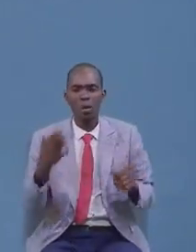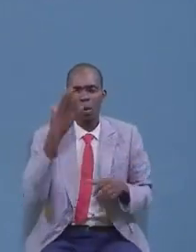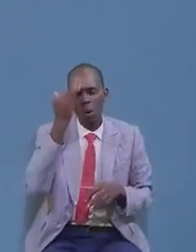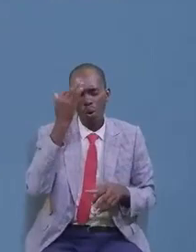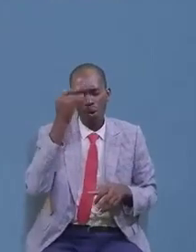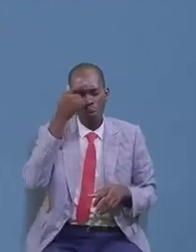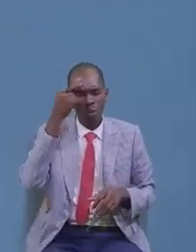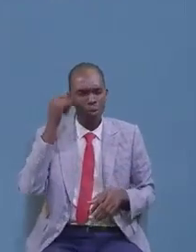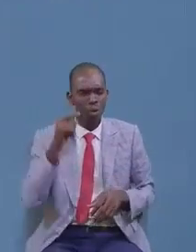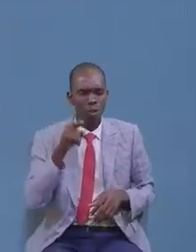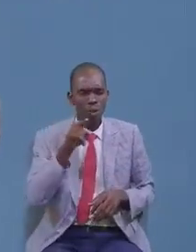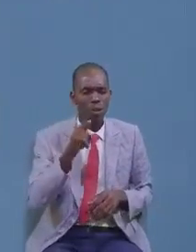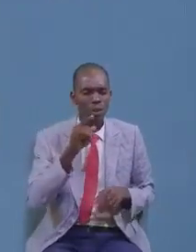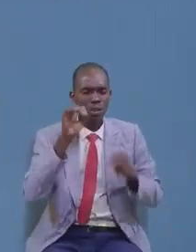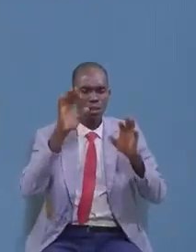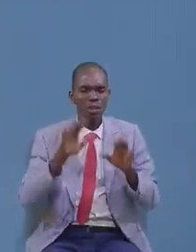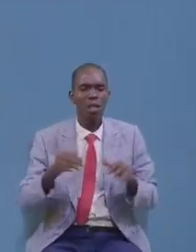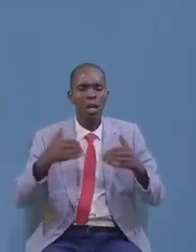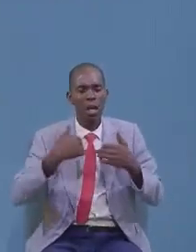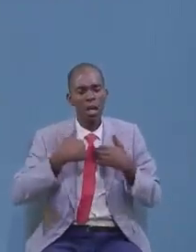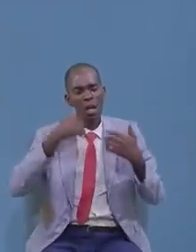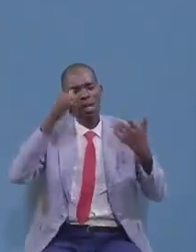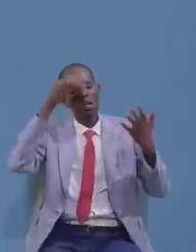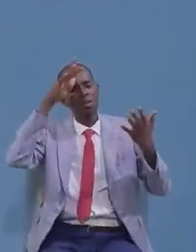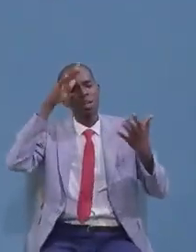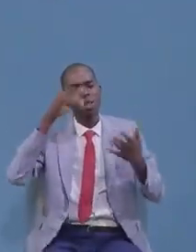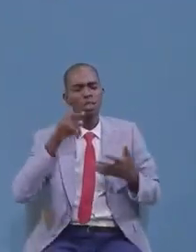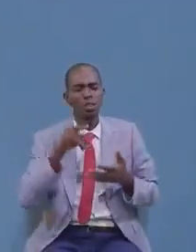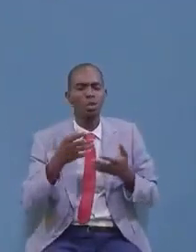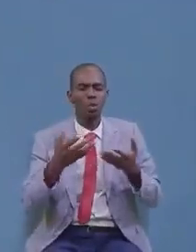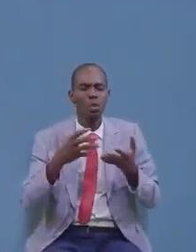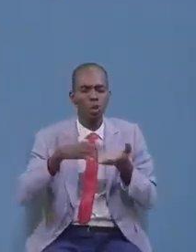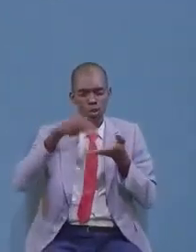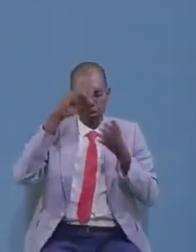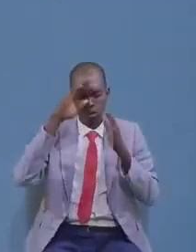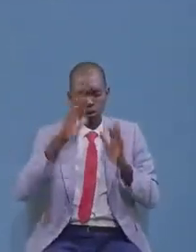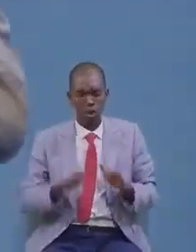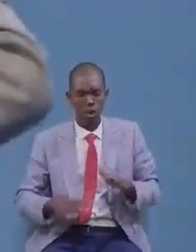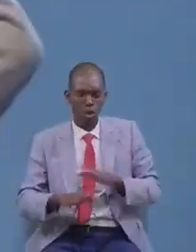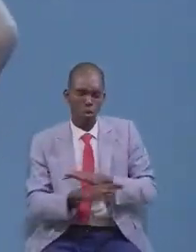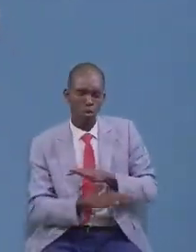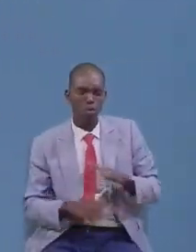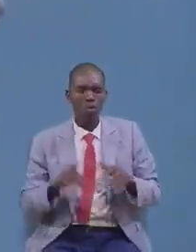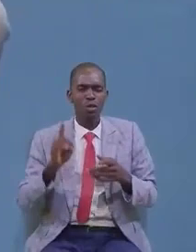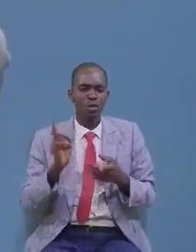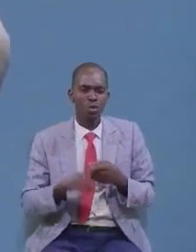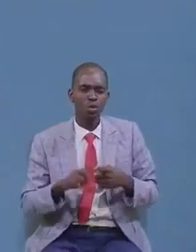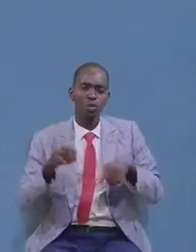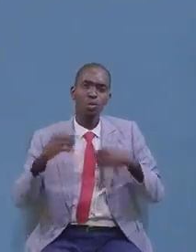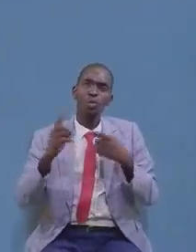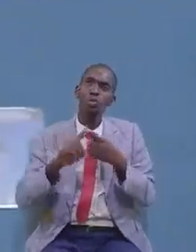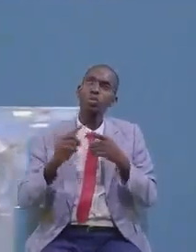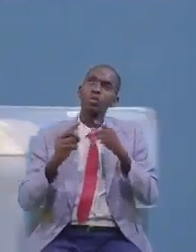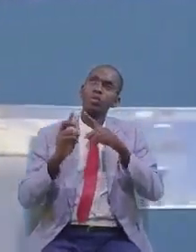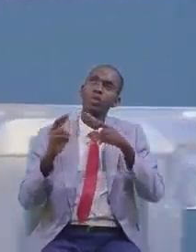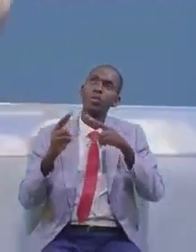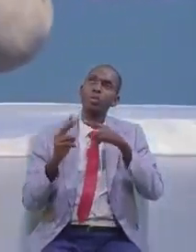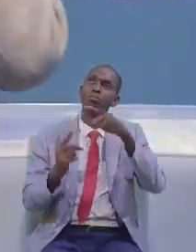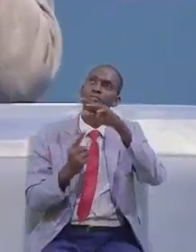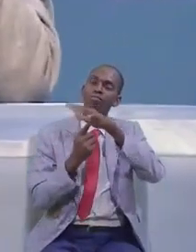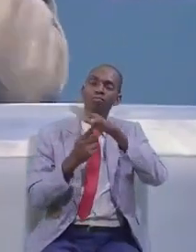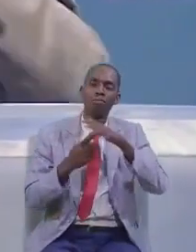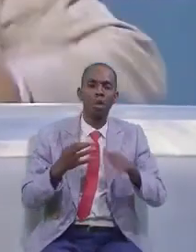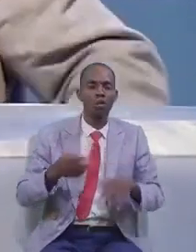expectation. They want the students studying under them to reach this height. ప్రతి తరగతి గదిలోకి వచ్చిన ఉపాధ్యాయుడు కూడా